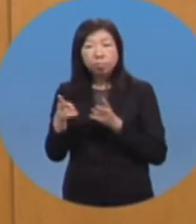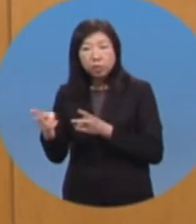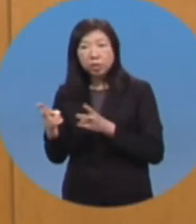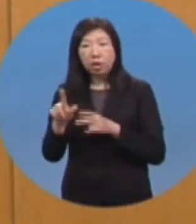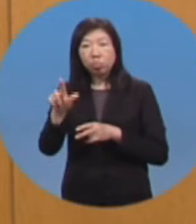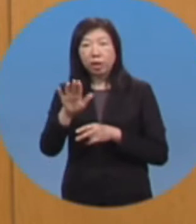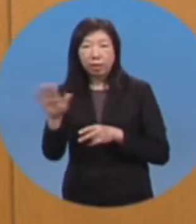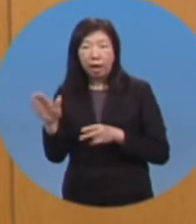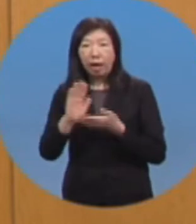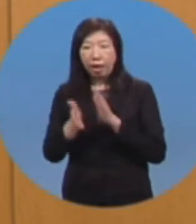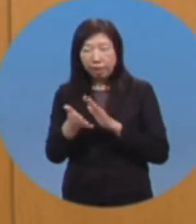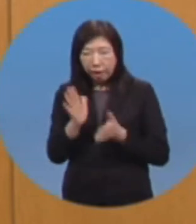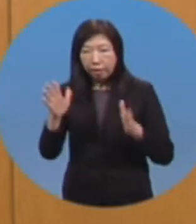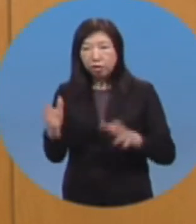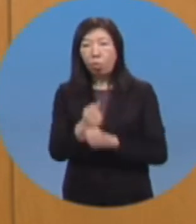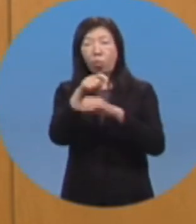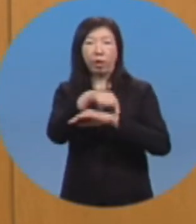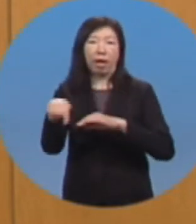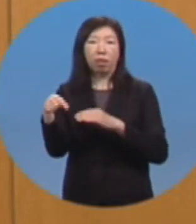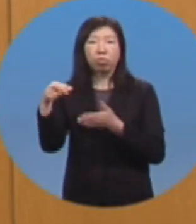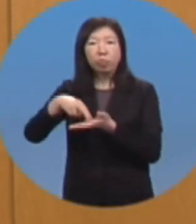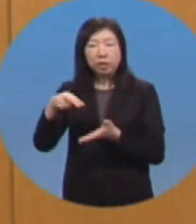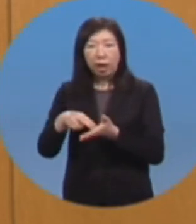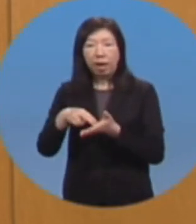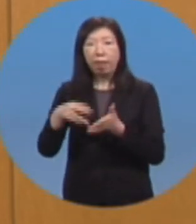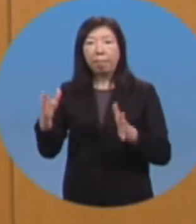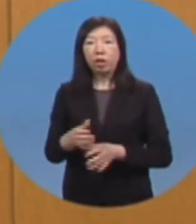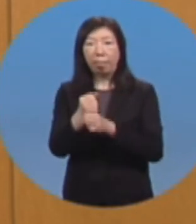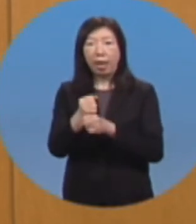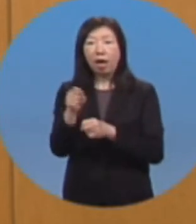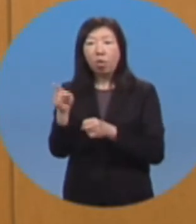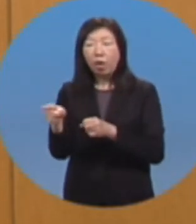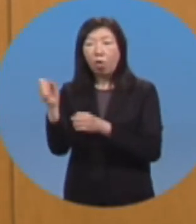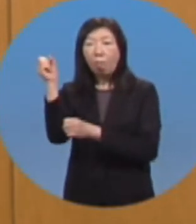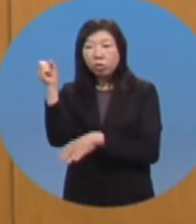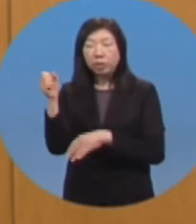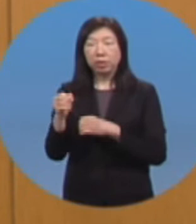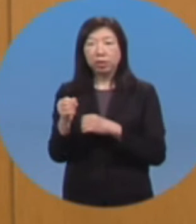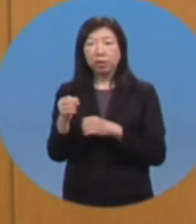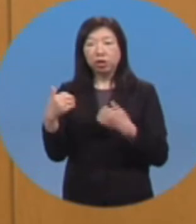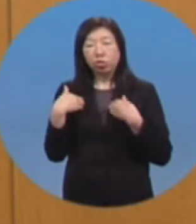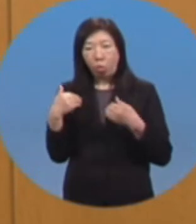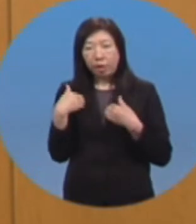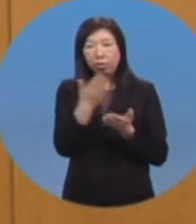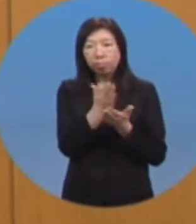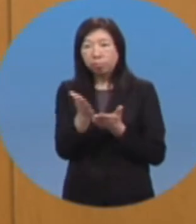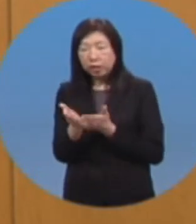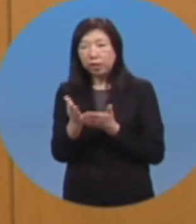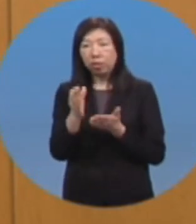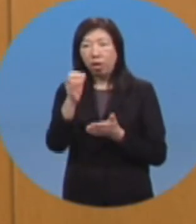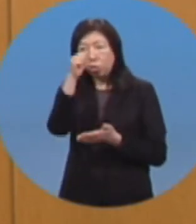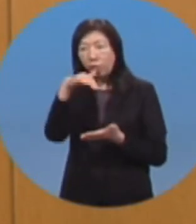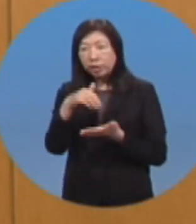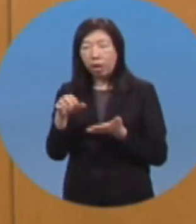上で新たな総合計画として取りまとめ、その総合計画に基づいて必要な分野に予算を配分してまいり